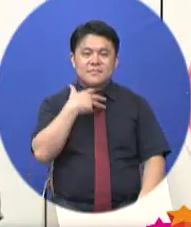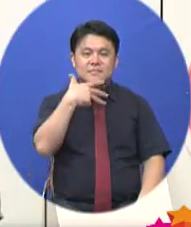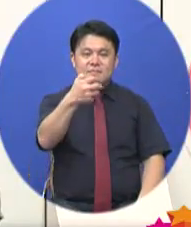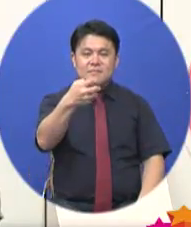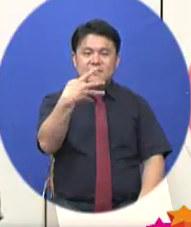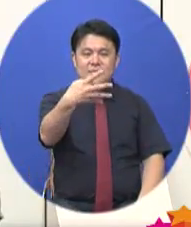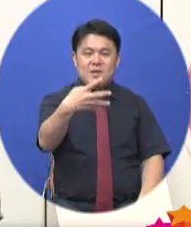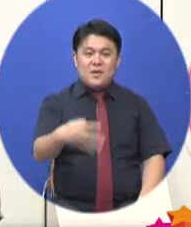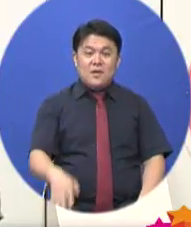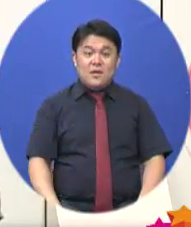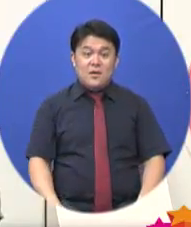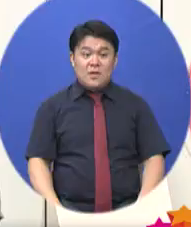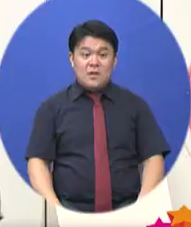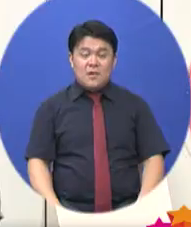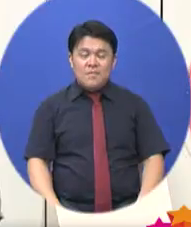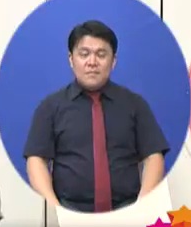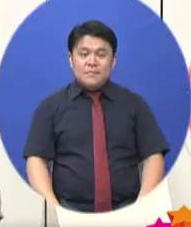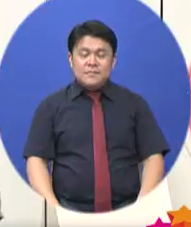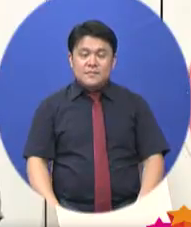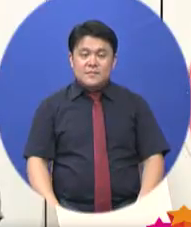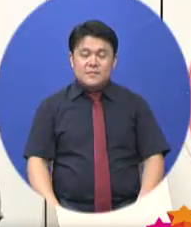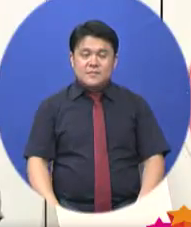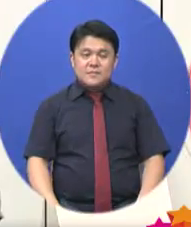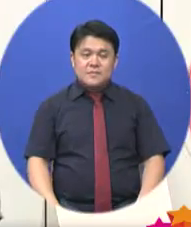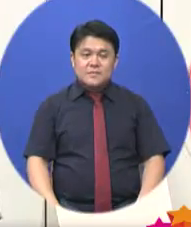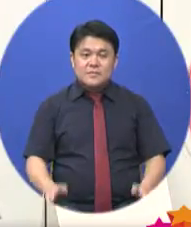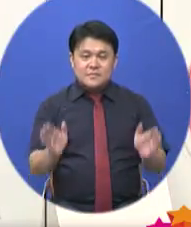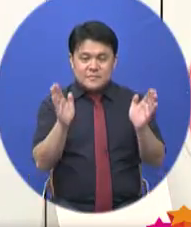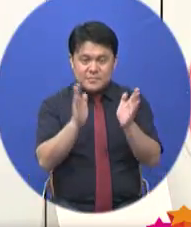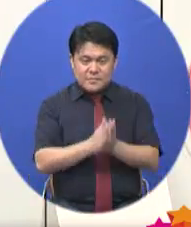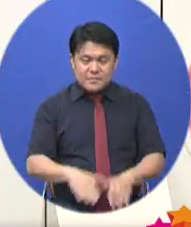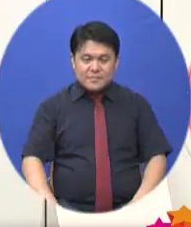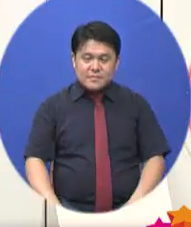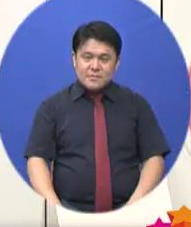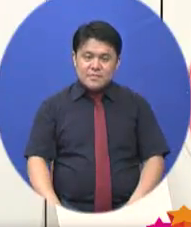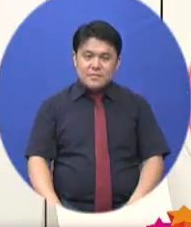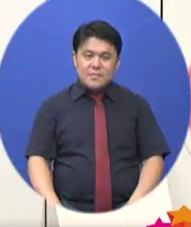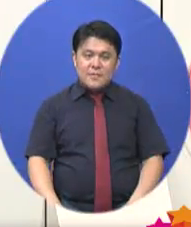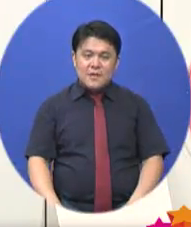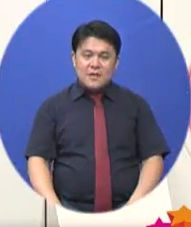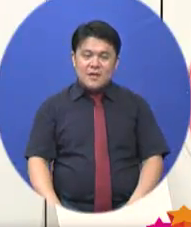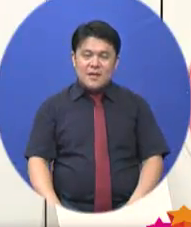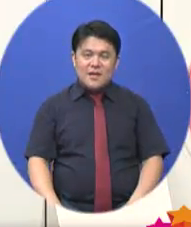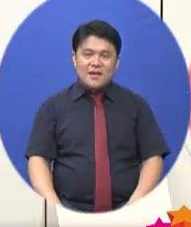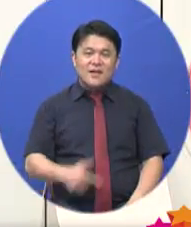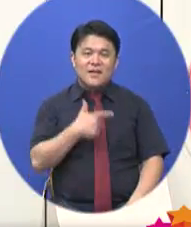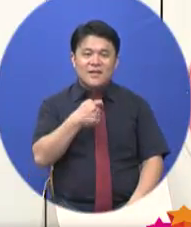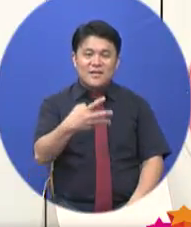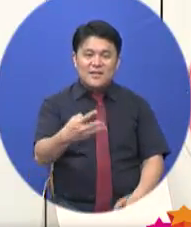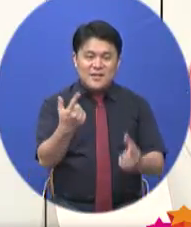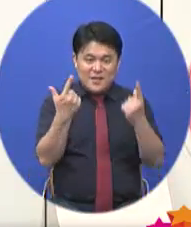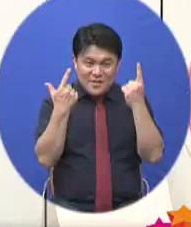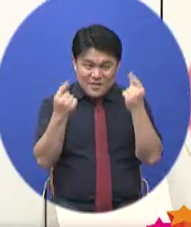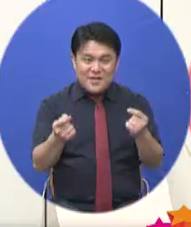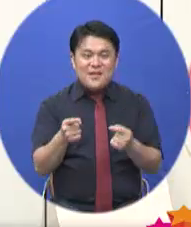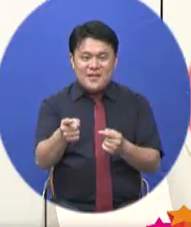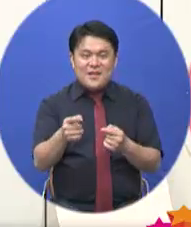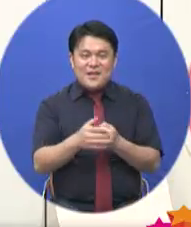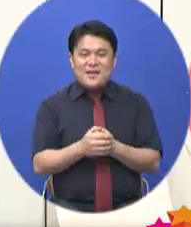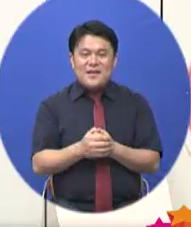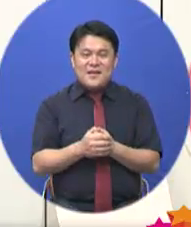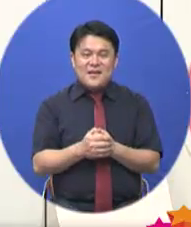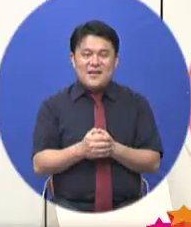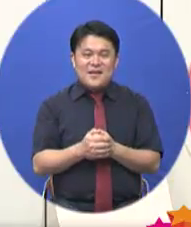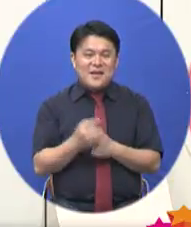4반. 어, 아이고. 근데 한 20년 젊어 보이시네요. 젊어서